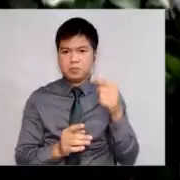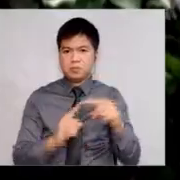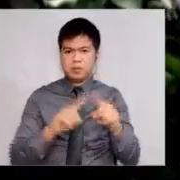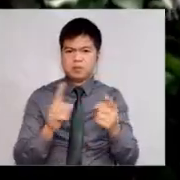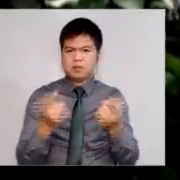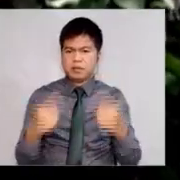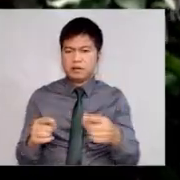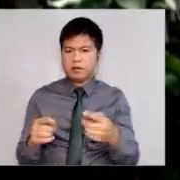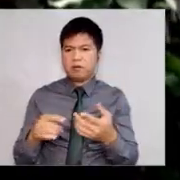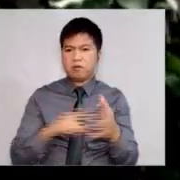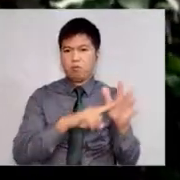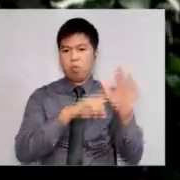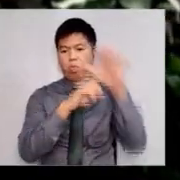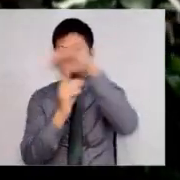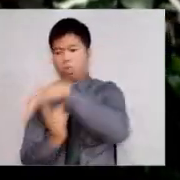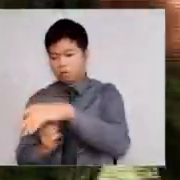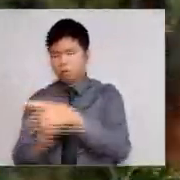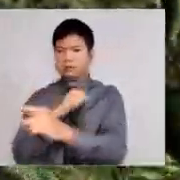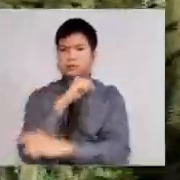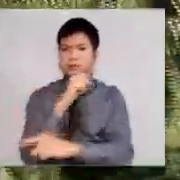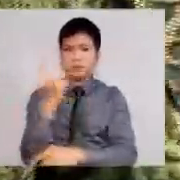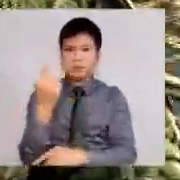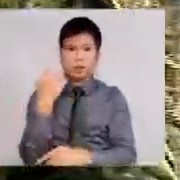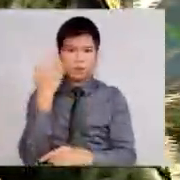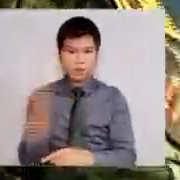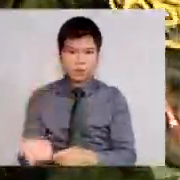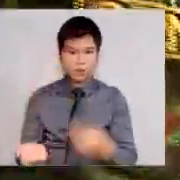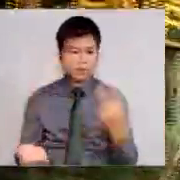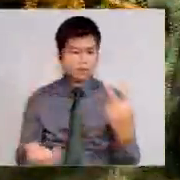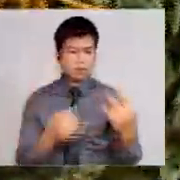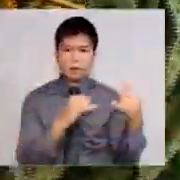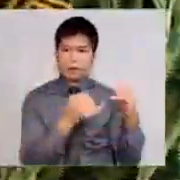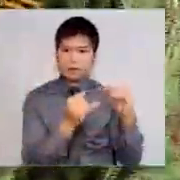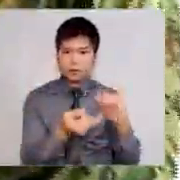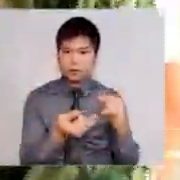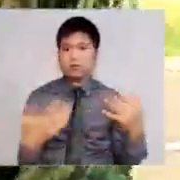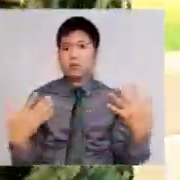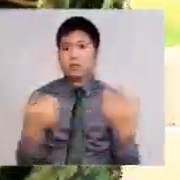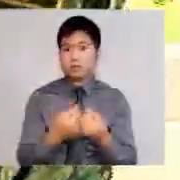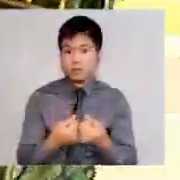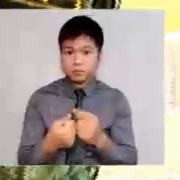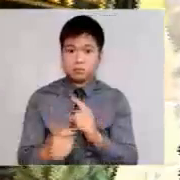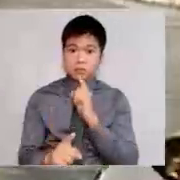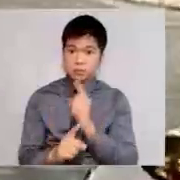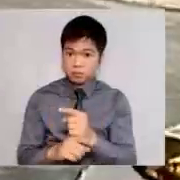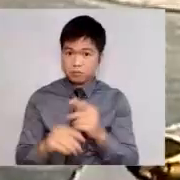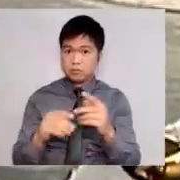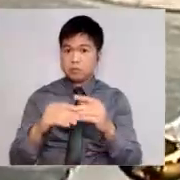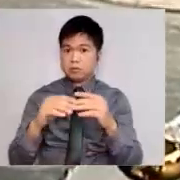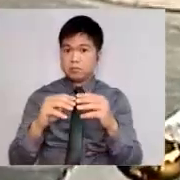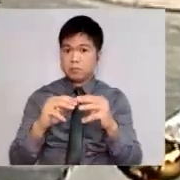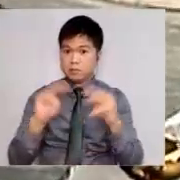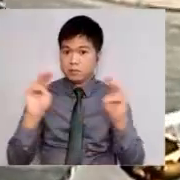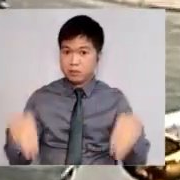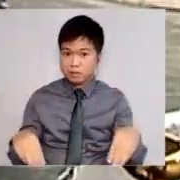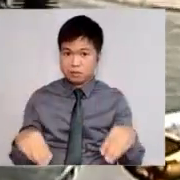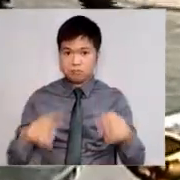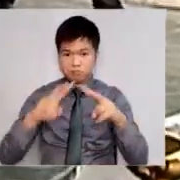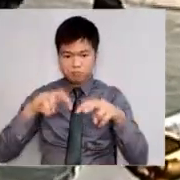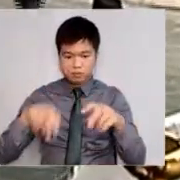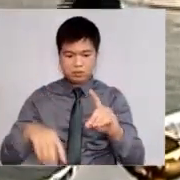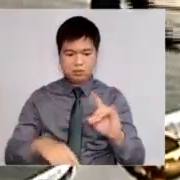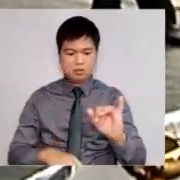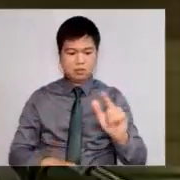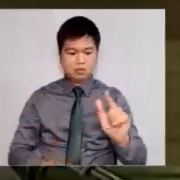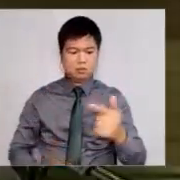Isa ang patay habang dalawa ang sugatan sa aksidente. Tiniyak naman ng palasyo na susuriin ng DILG ang lahat ng